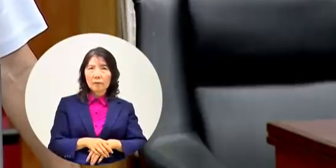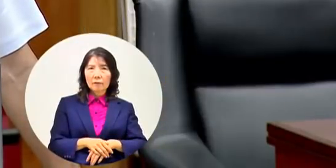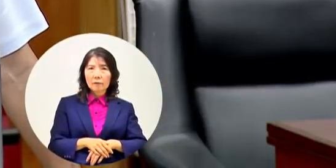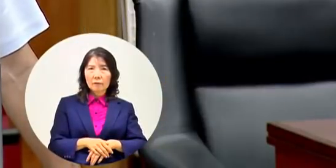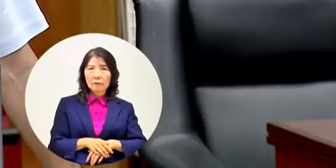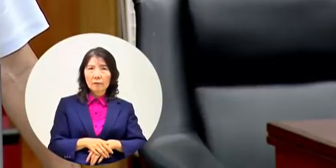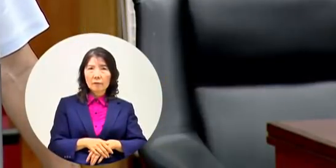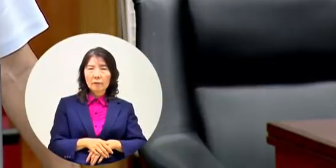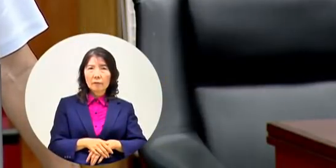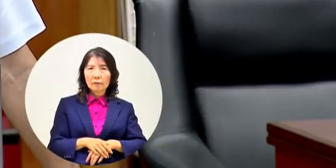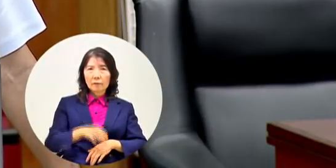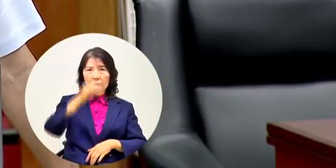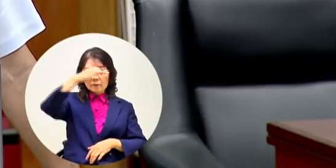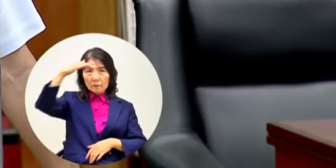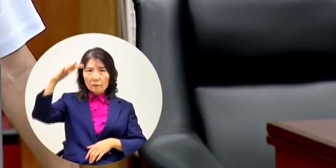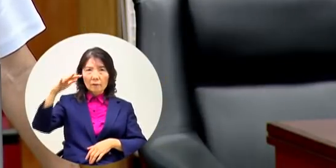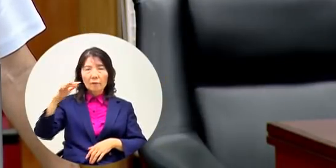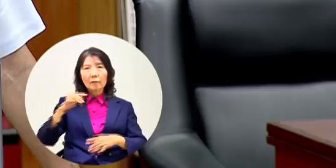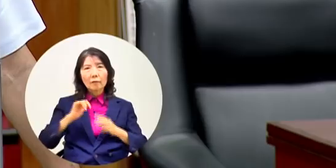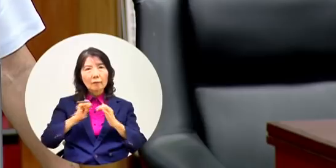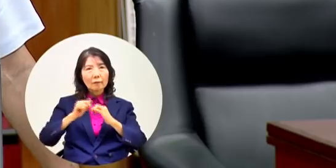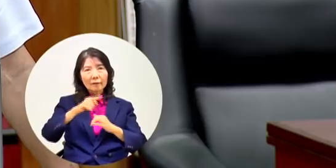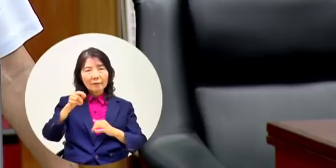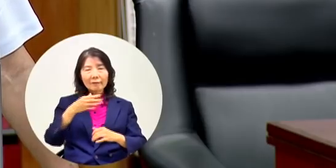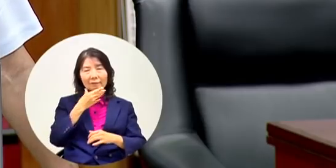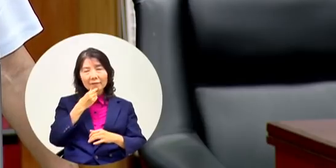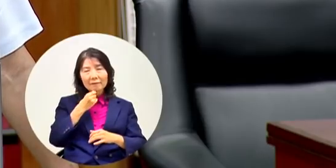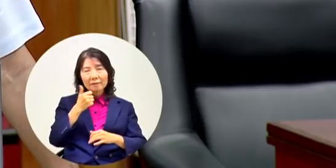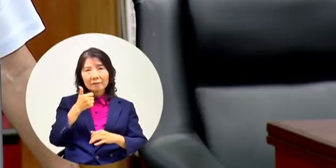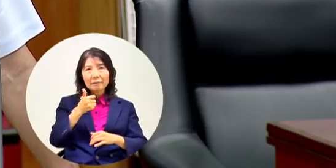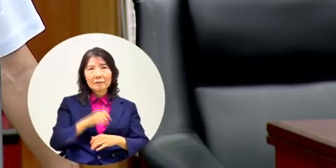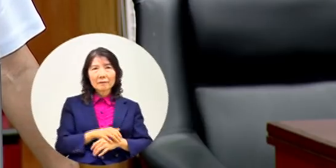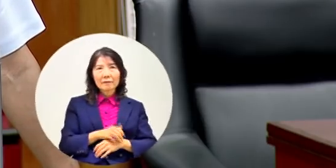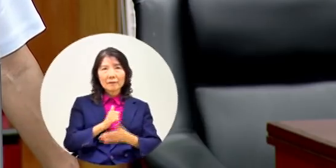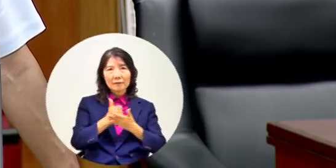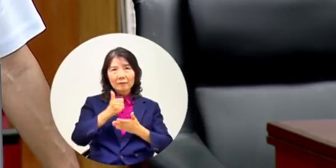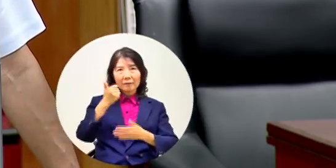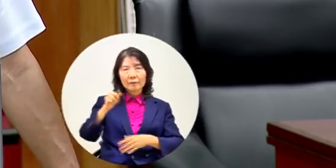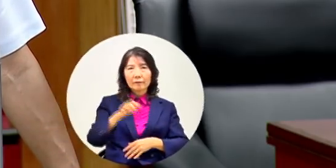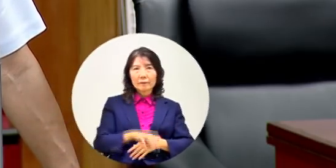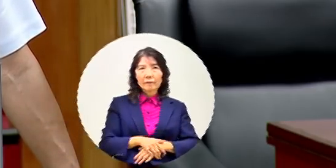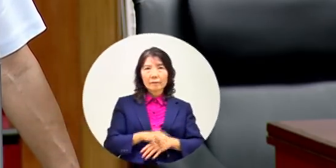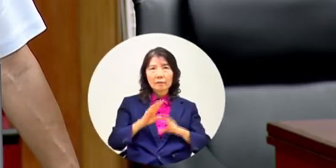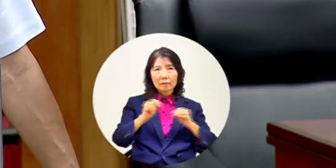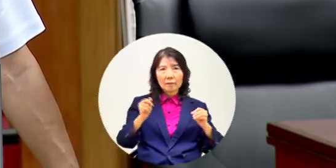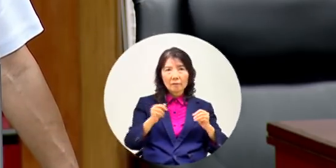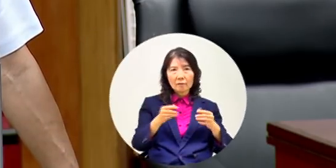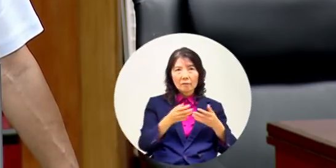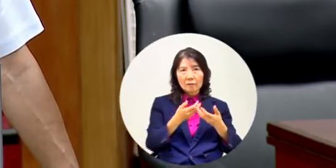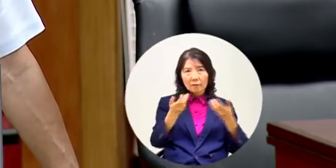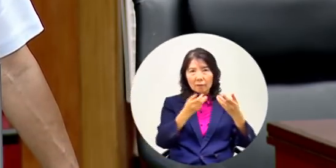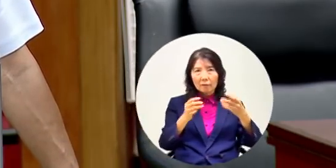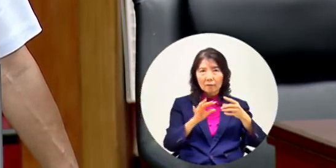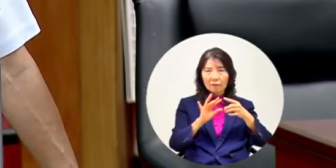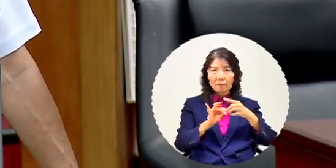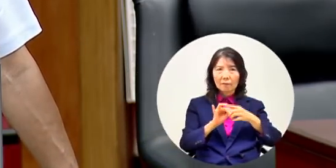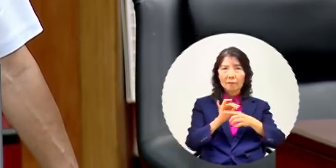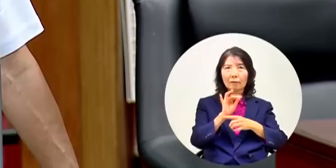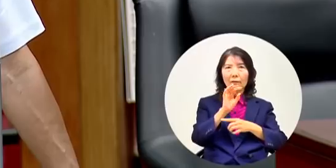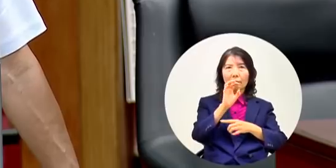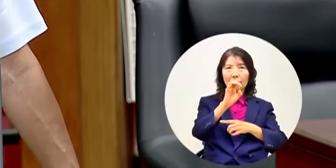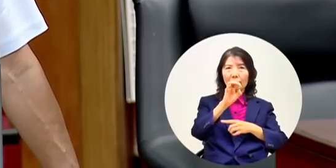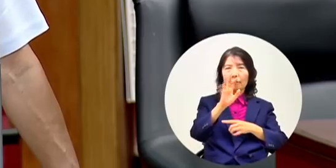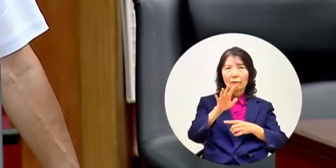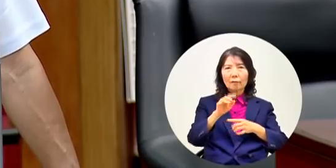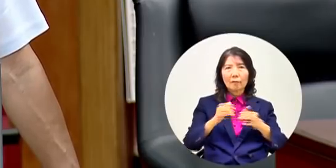咧讲，咱凤山人嘛真福气吼，所以一届我都有讲到吼，土地要分高雄，可能全国第一个所在啦吼，这应